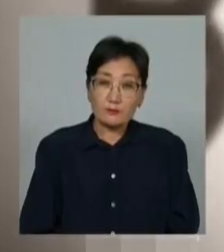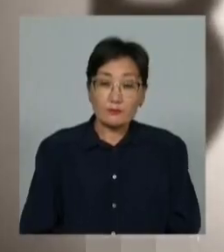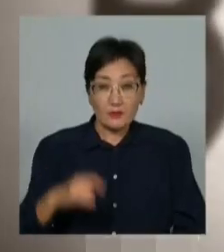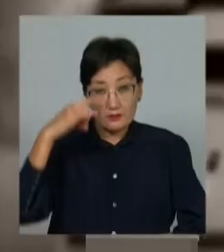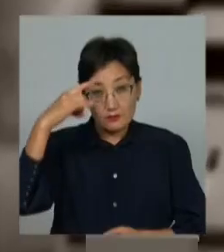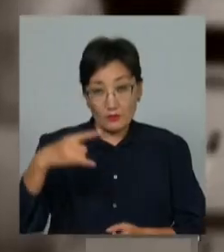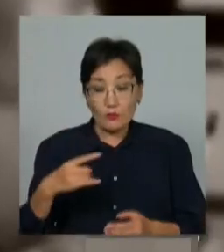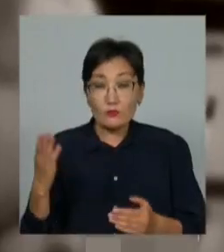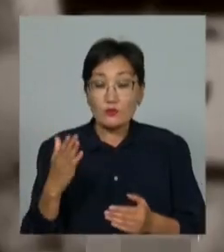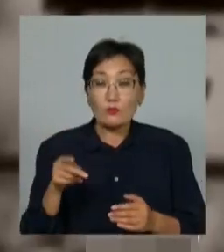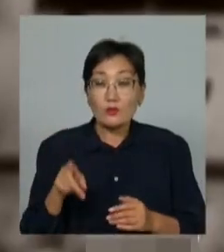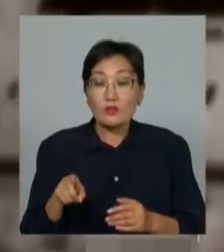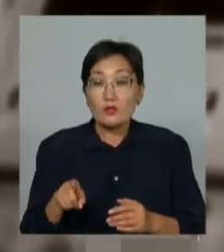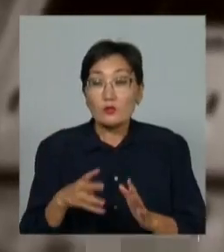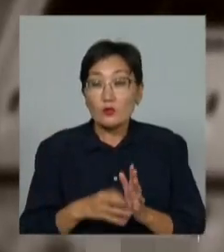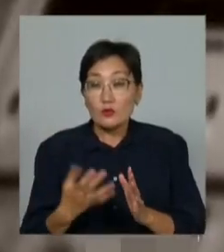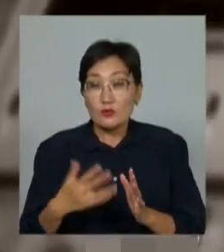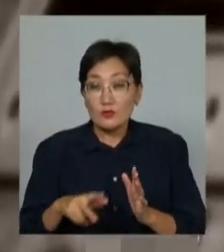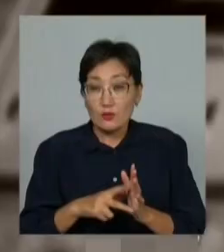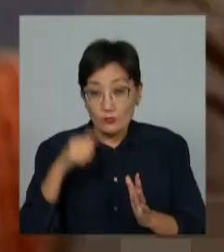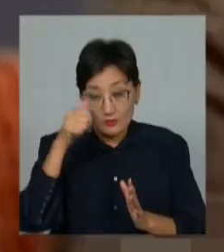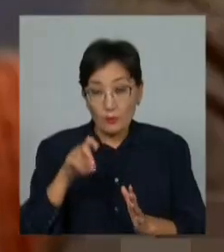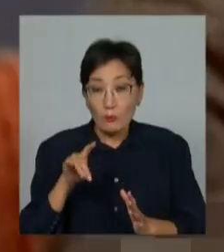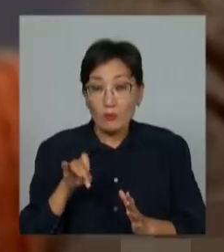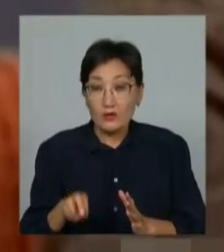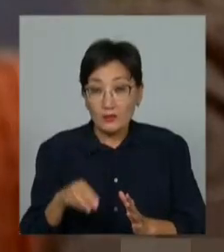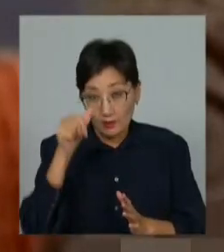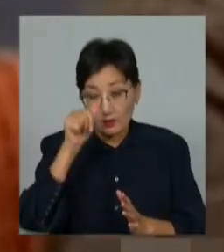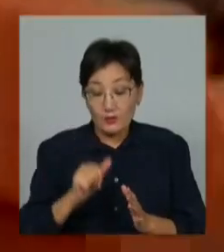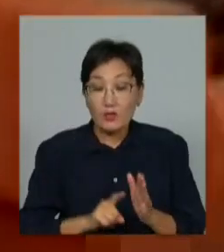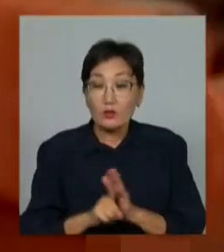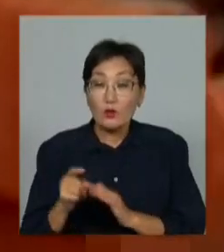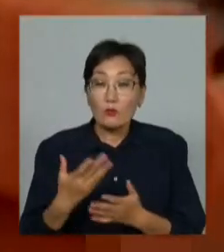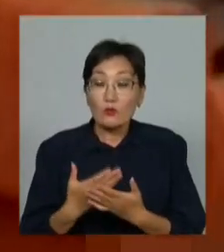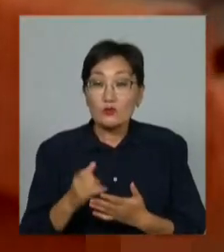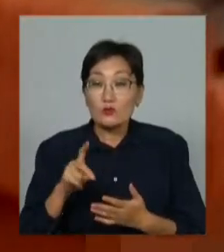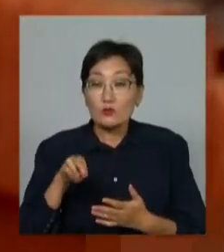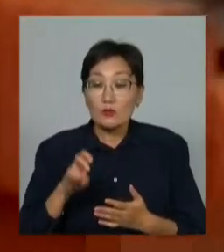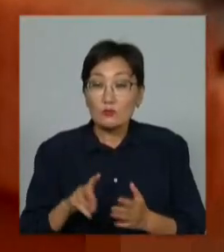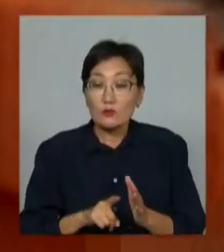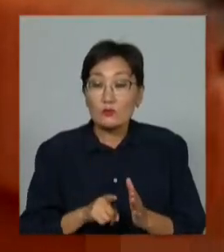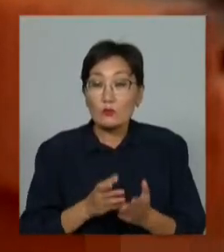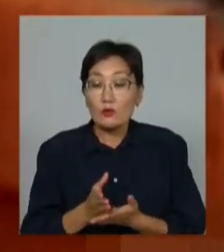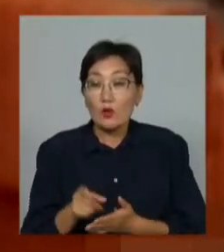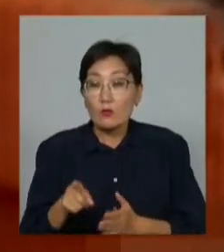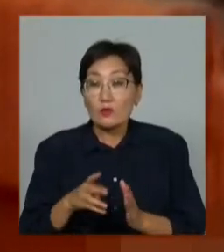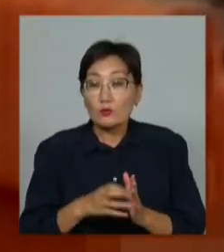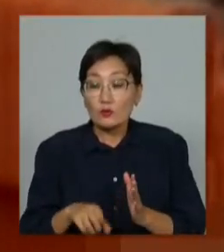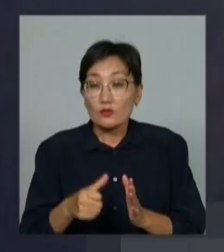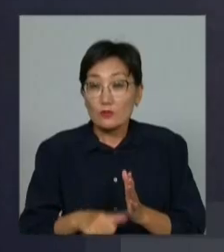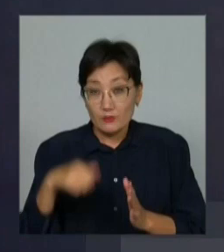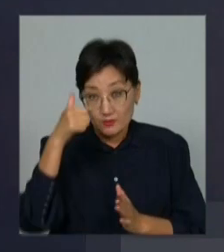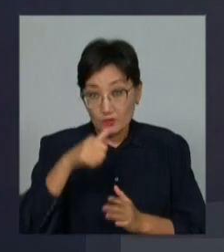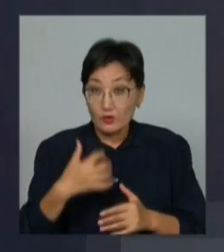Қазақ телевизиясы 1958 жылдың наурызында алғаш хабар таратты десек, Султан Оразалы бұл салаға 1960 жылдардың бел